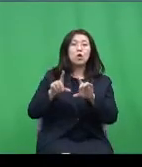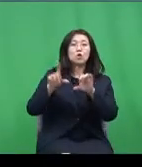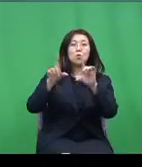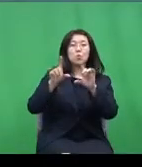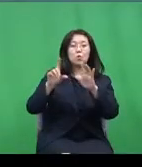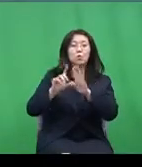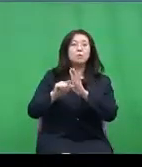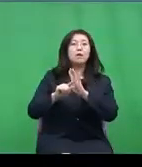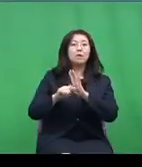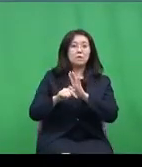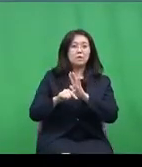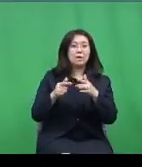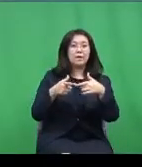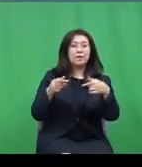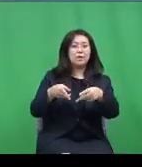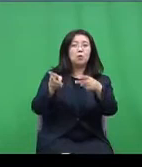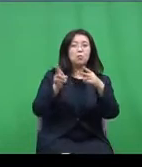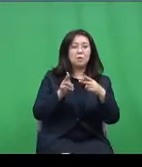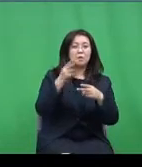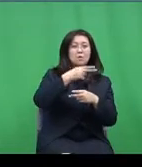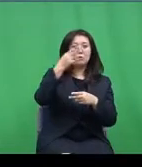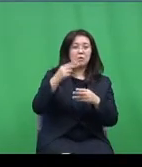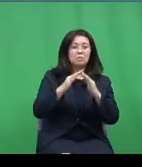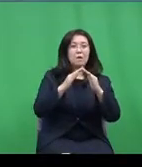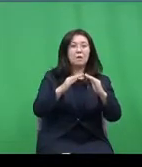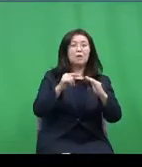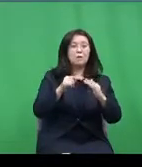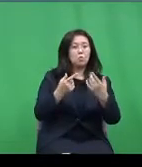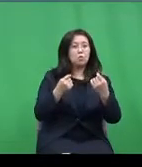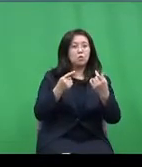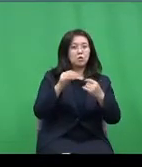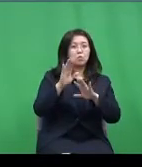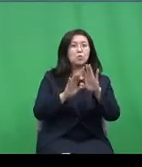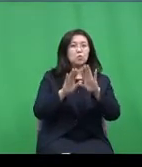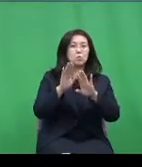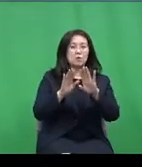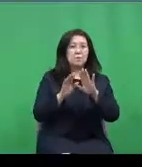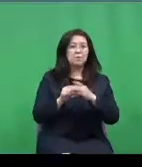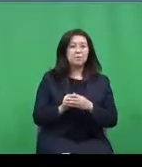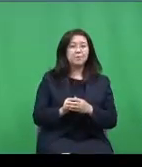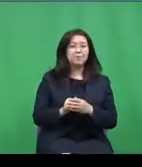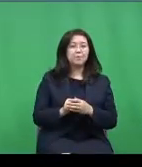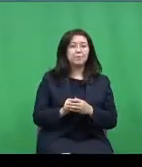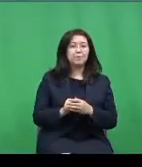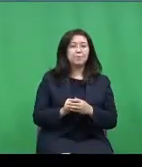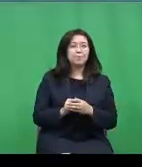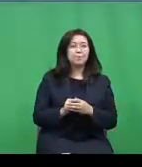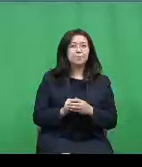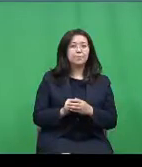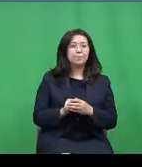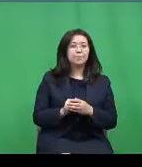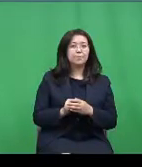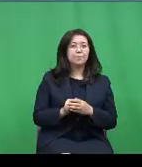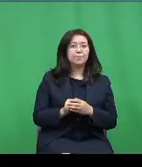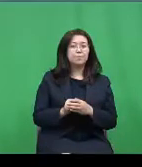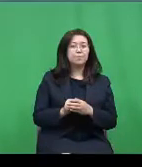ね、日本橋テーマ館なんかでもそういう現象があるようですけれども、まあ、